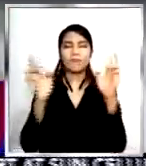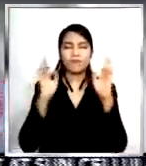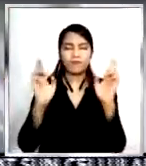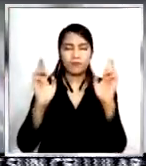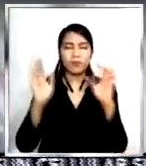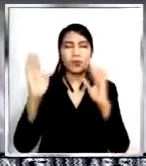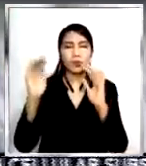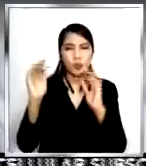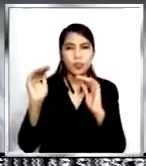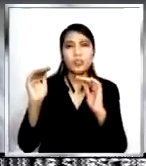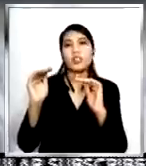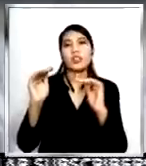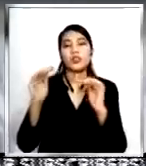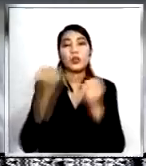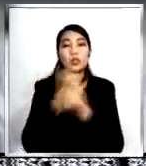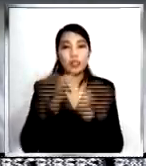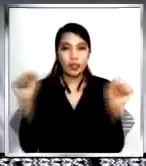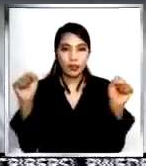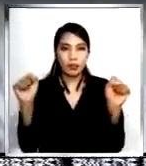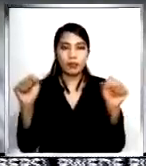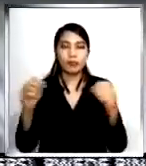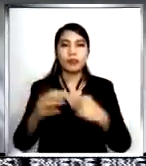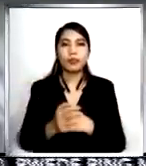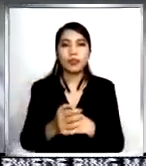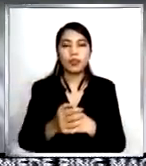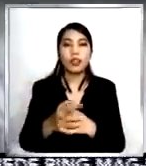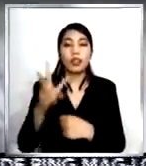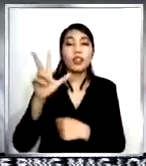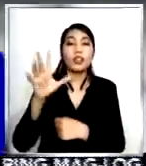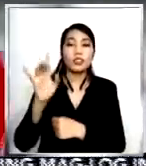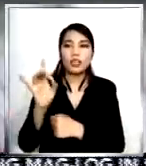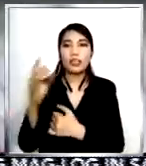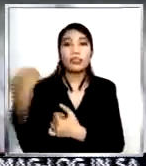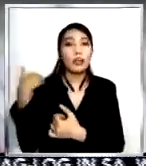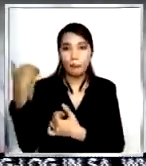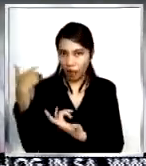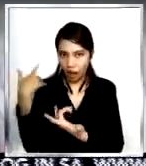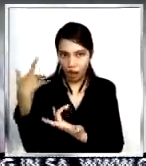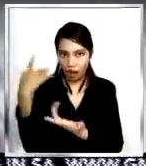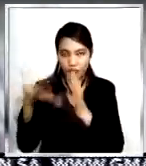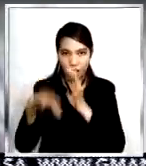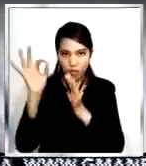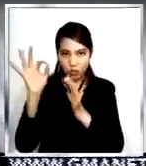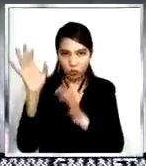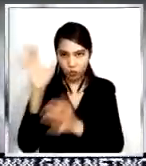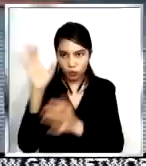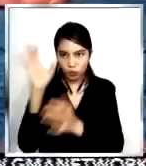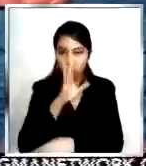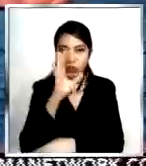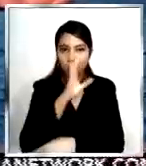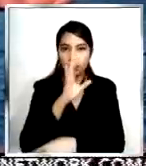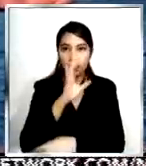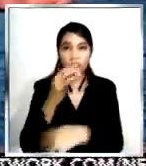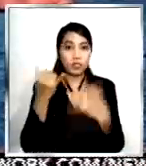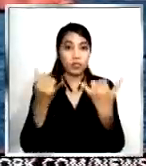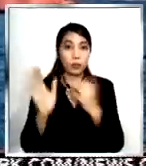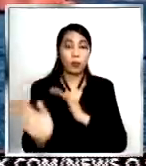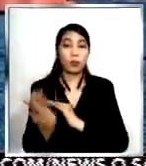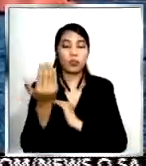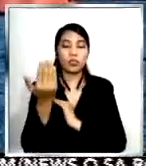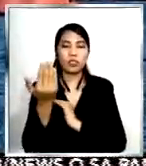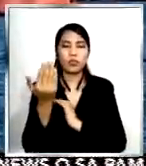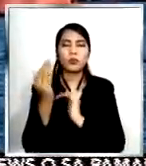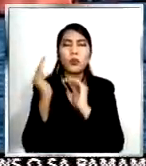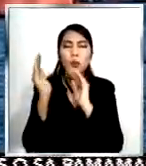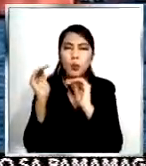Filipinos seafarers have yet to be accounted for. Of course, this is as of this morning. So hopefully,